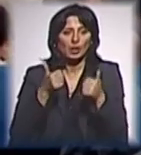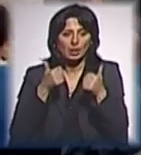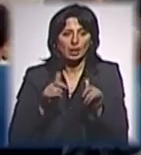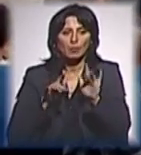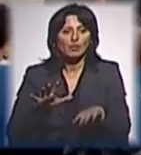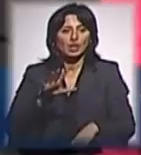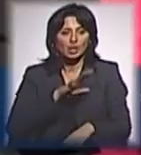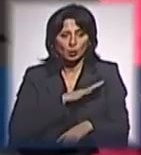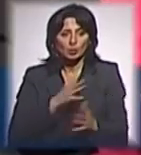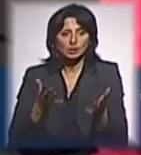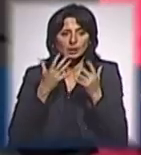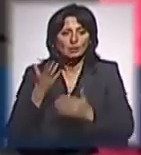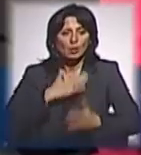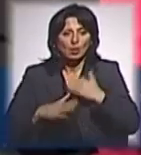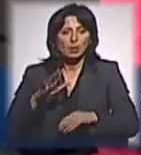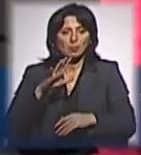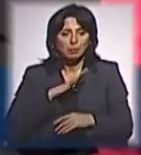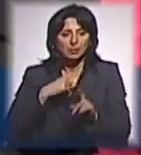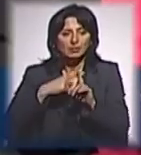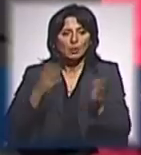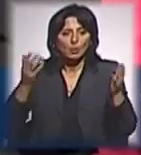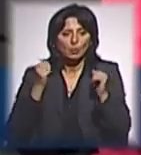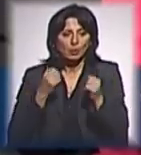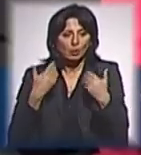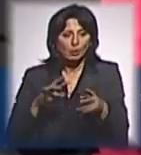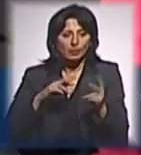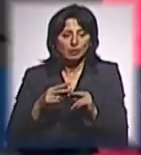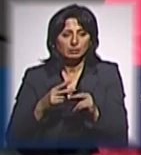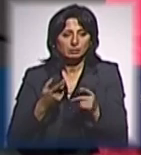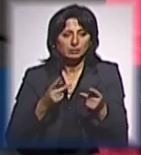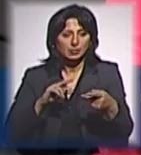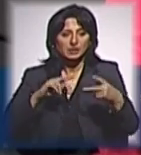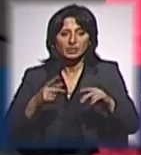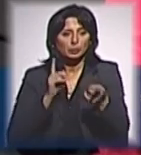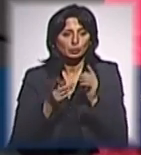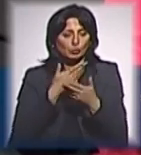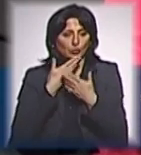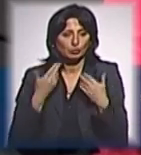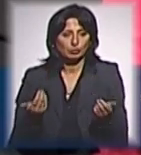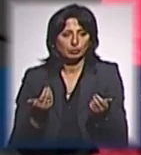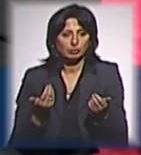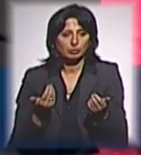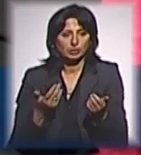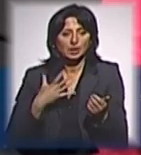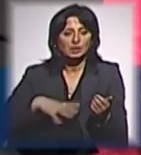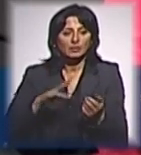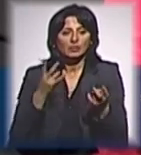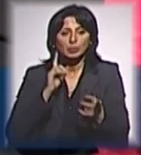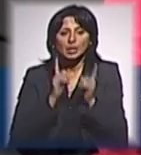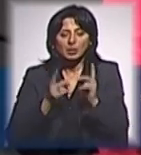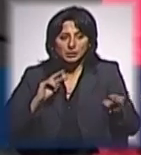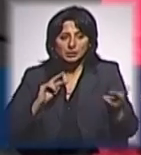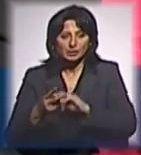კარგი მოვლენა იყო, ცხადია და ჩვენ ყველანი ამას პოზიტიურად შევხვდით, რეალური ცვლილებები არ მოიტანა ქვეყანაში, არადა ქვეყანაში ჭირდება